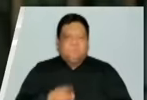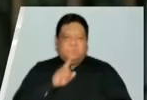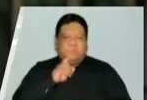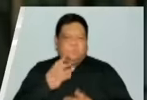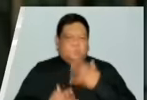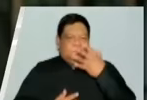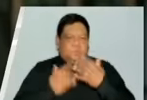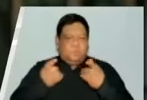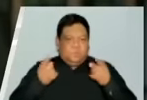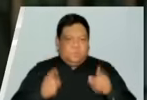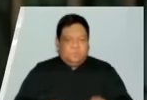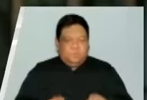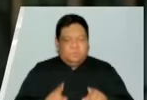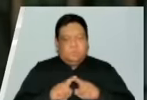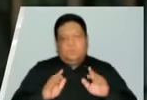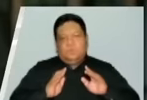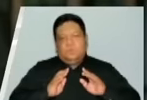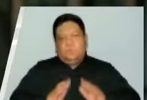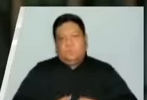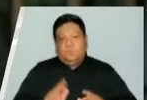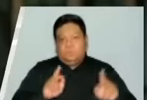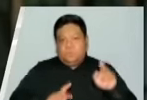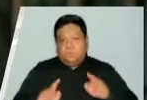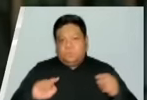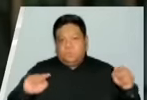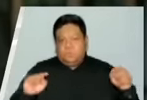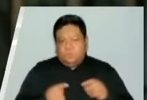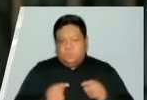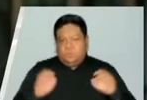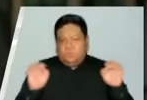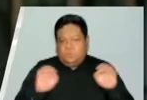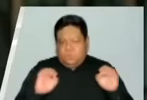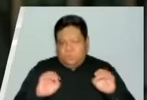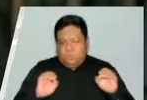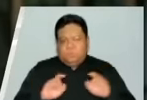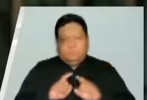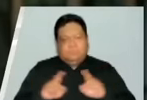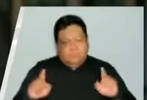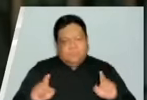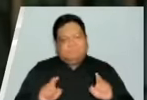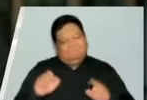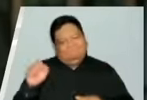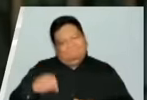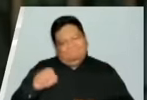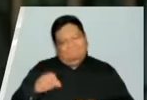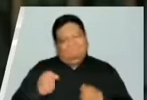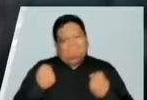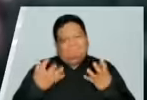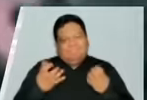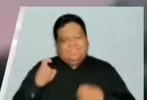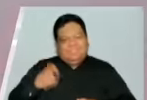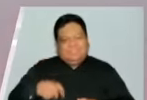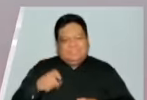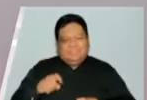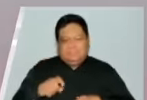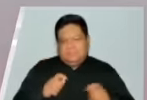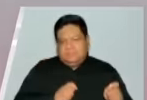walang nasaktan sa nasabing sunog, ngunit marami nga ang kinailangang ilikas kanina.